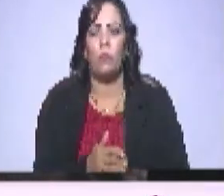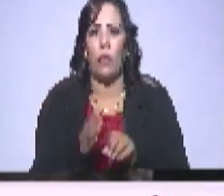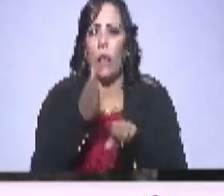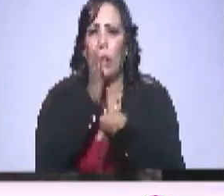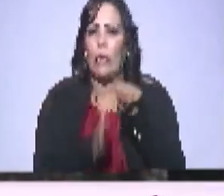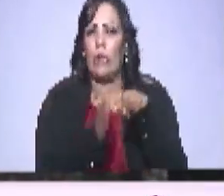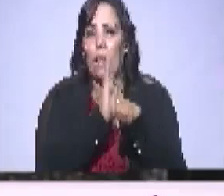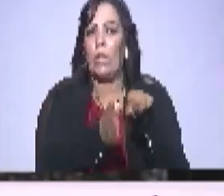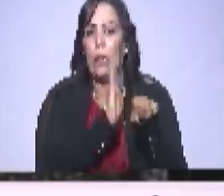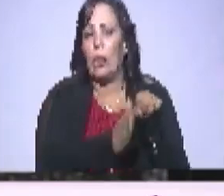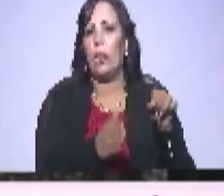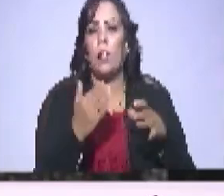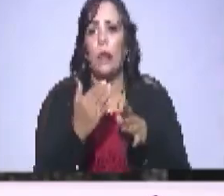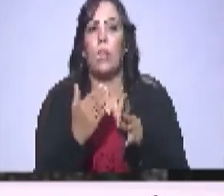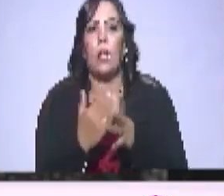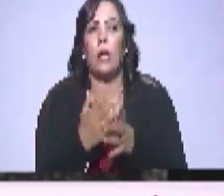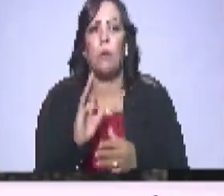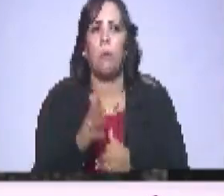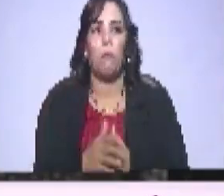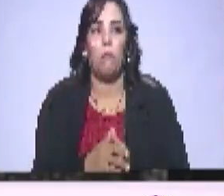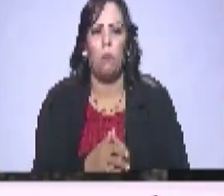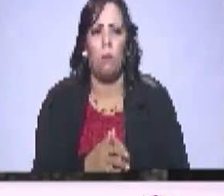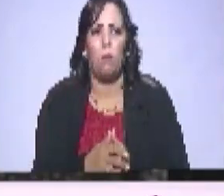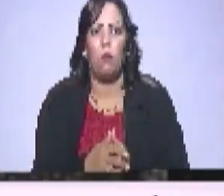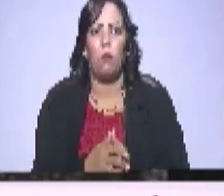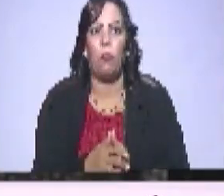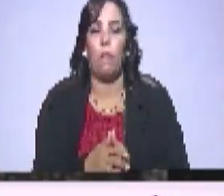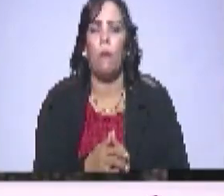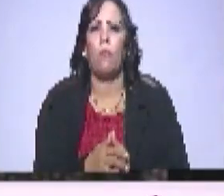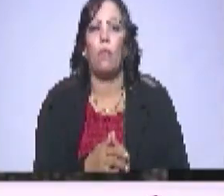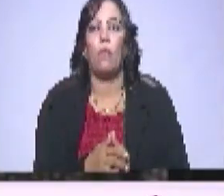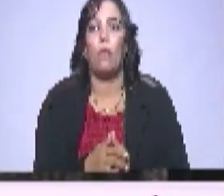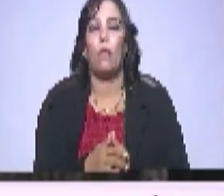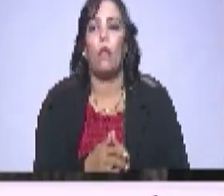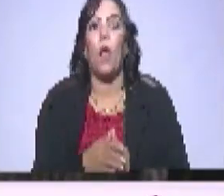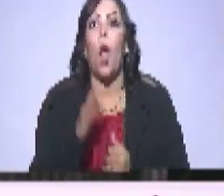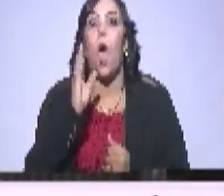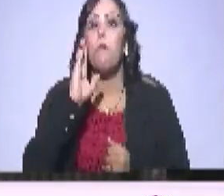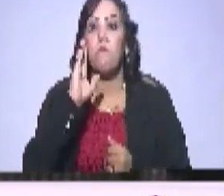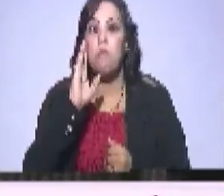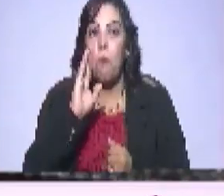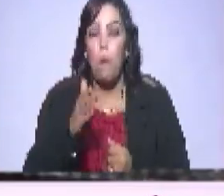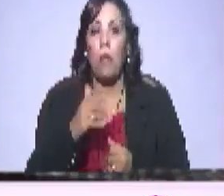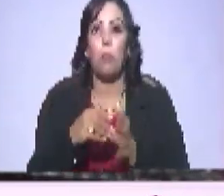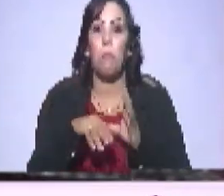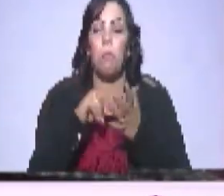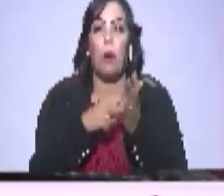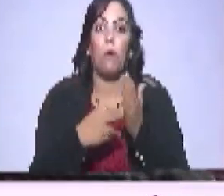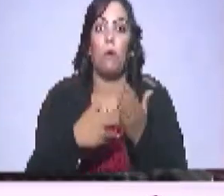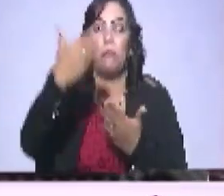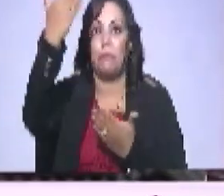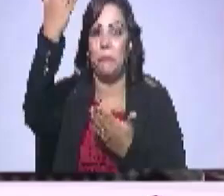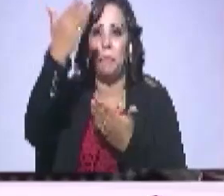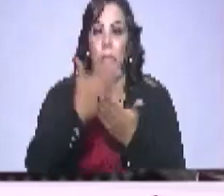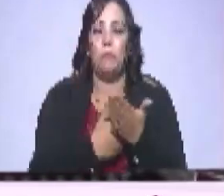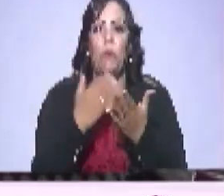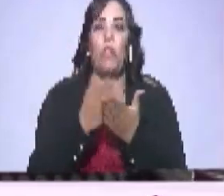كده، وممكن نفليها نعملها فليه خالص وبعدين